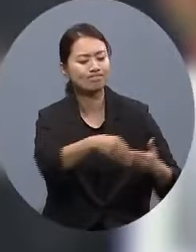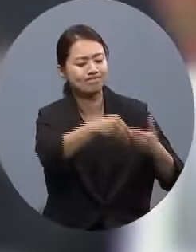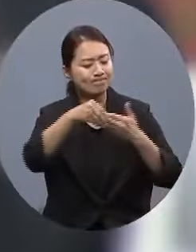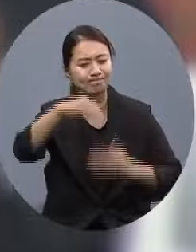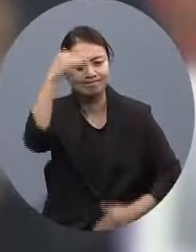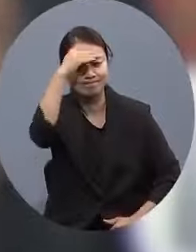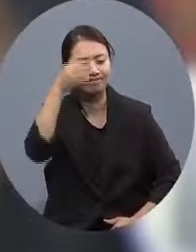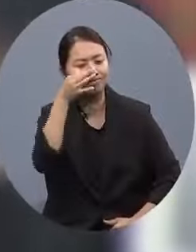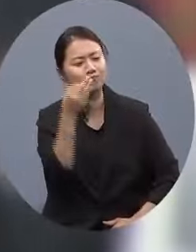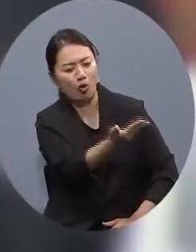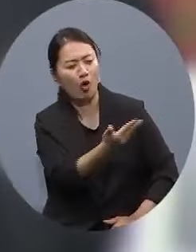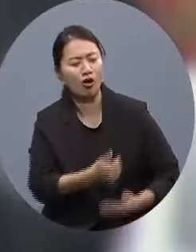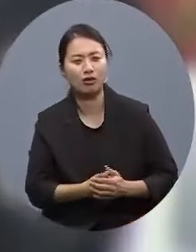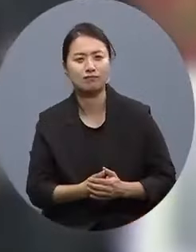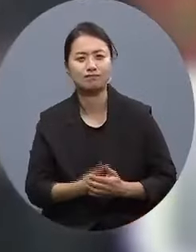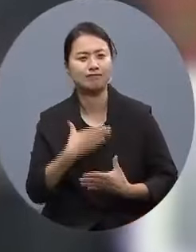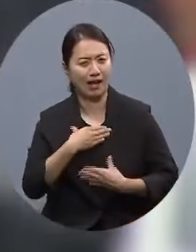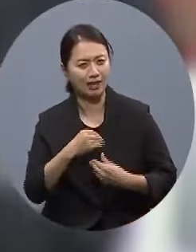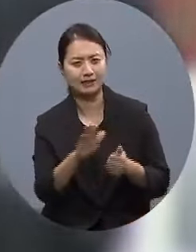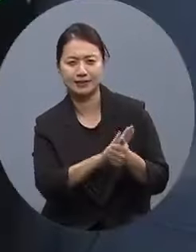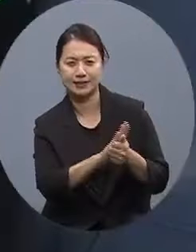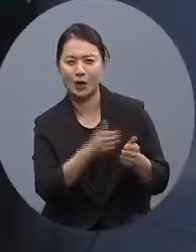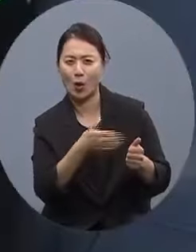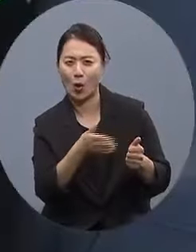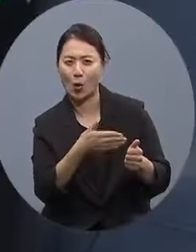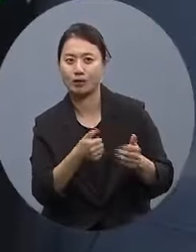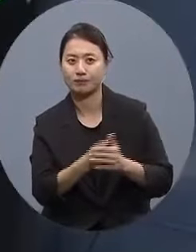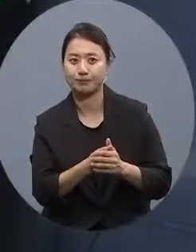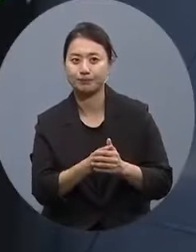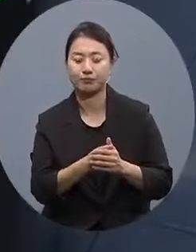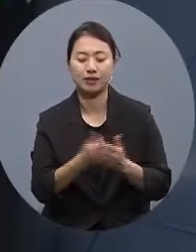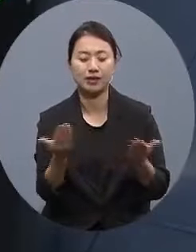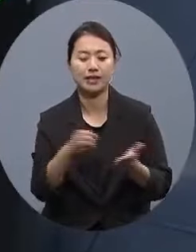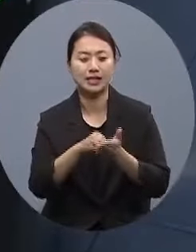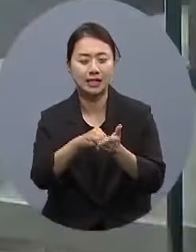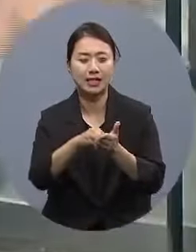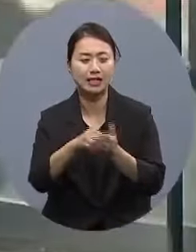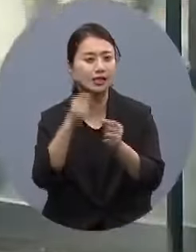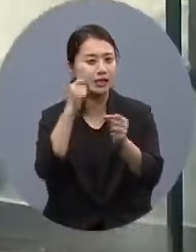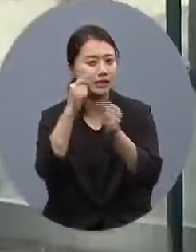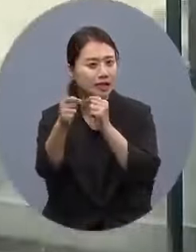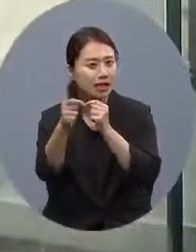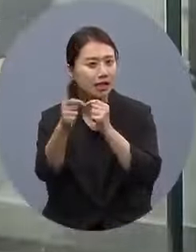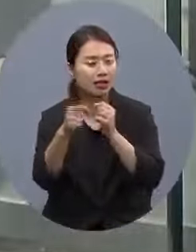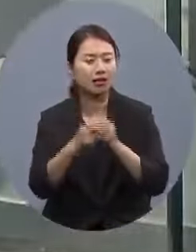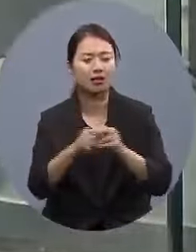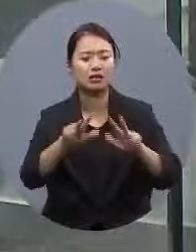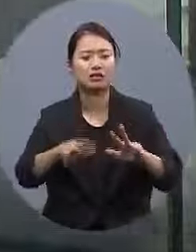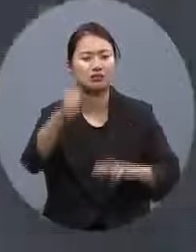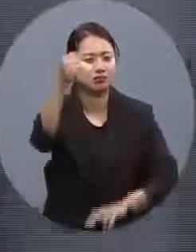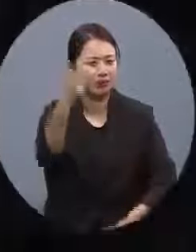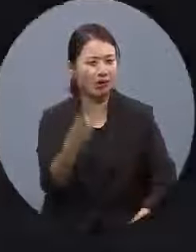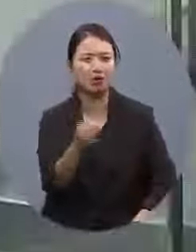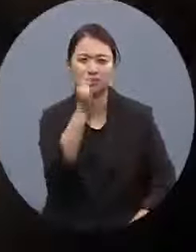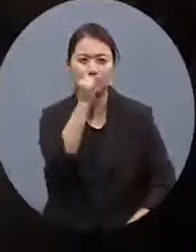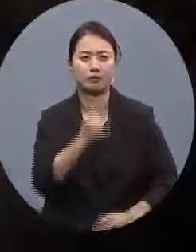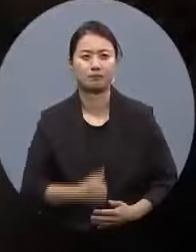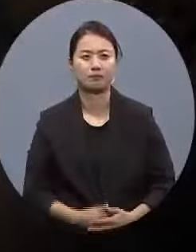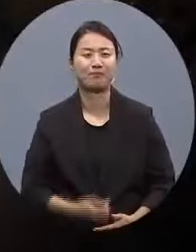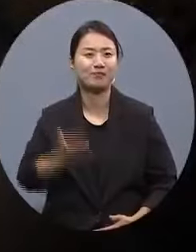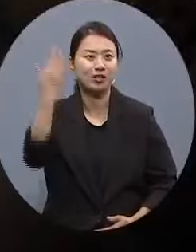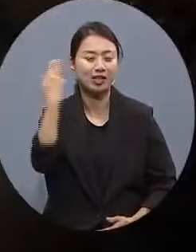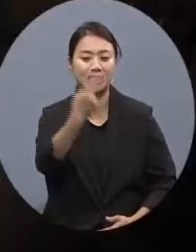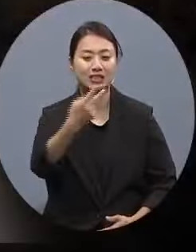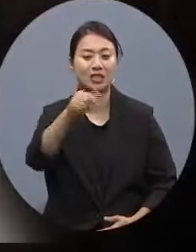공장으로 데려가 안내를 하며 안심을 시켰습니다 현대차 채용을 믿기로 한 이런 수법의 취기는 빈번이 일어나고 있습니다